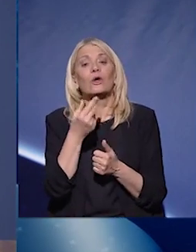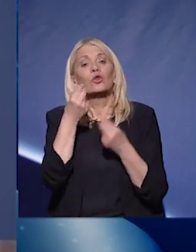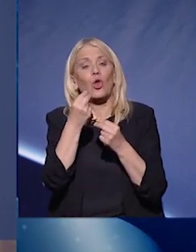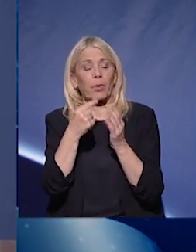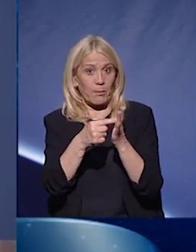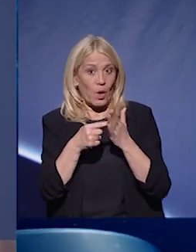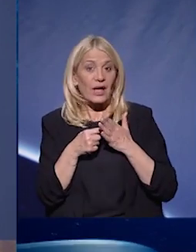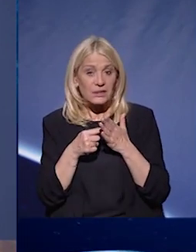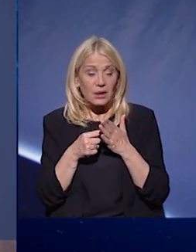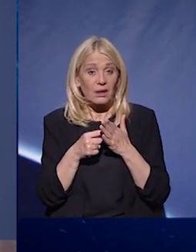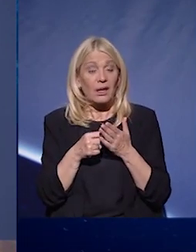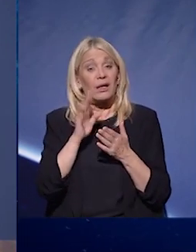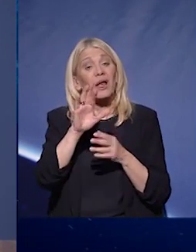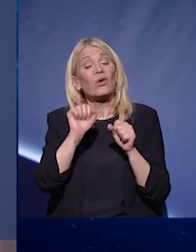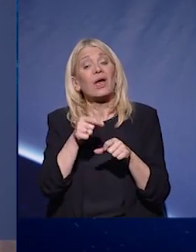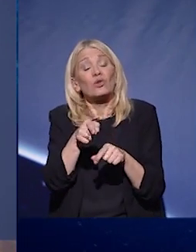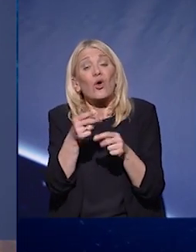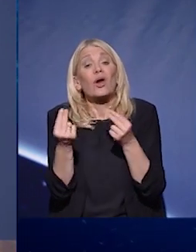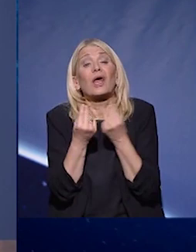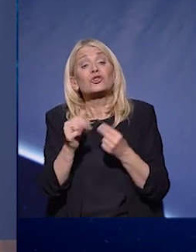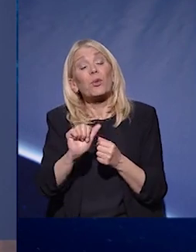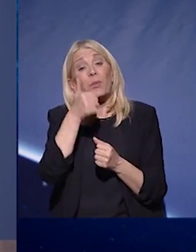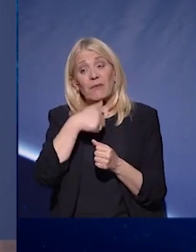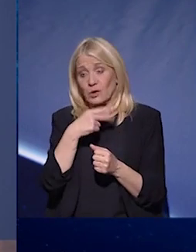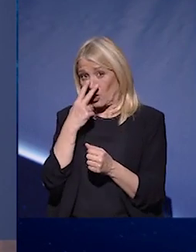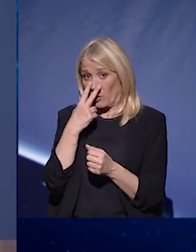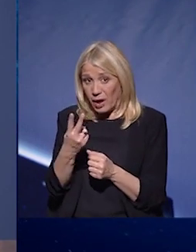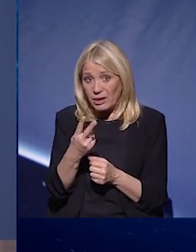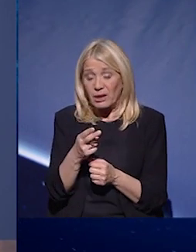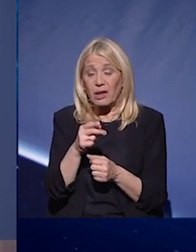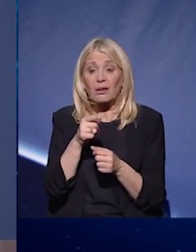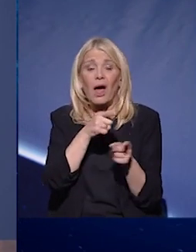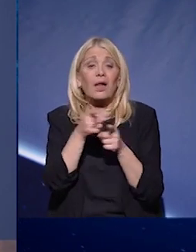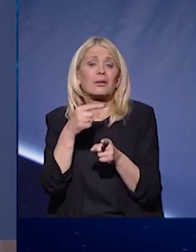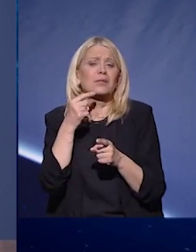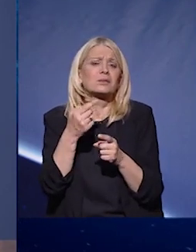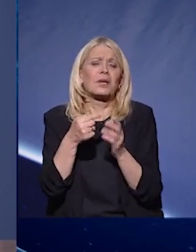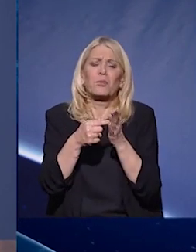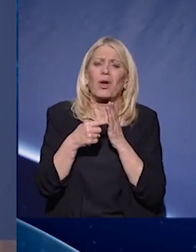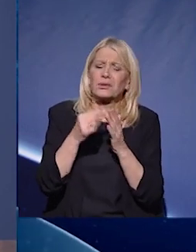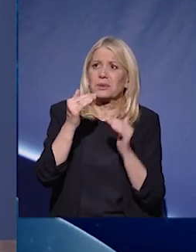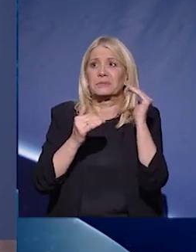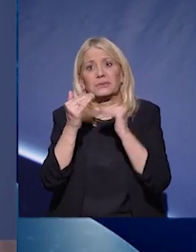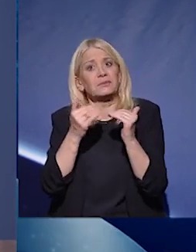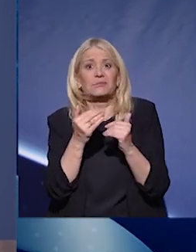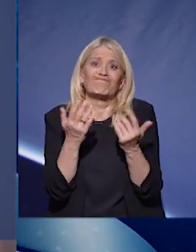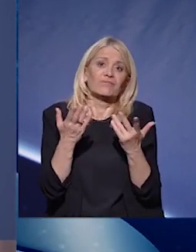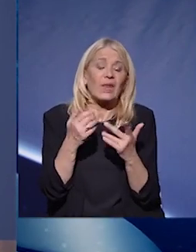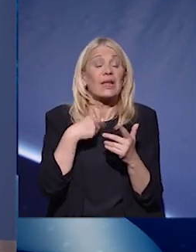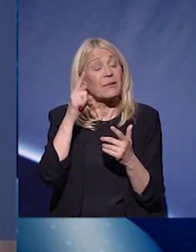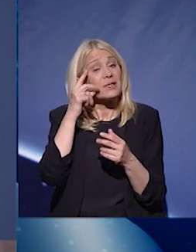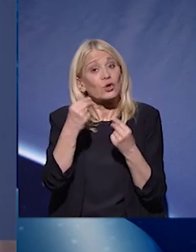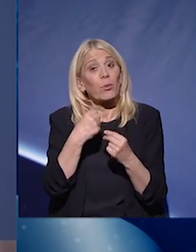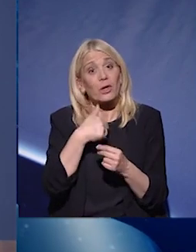dobrih pokazatelja. Tako da je to nešto prvo što ćemo gledati, a ti sada kvantitativni sigurno da je dobro